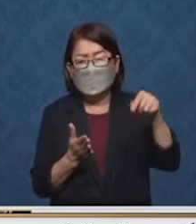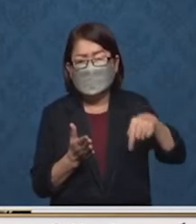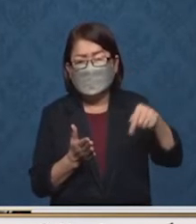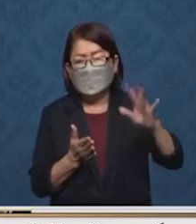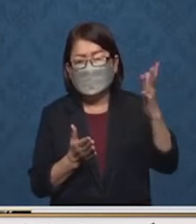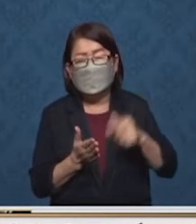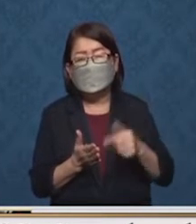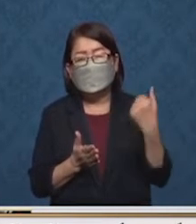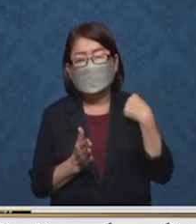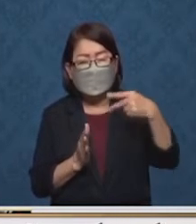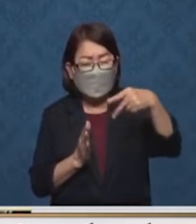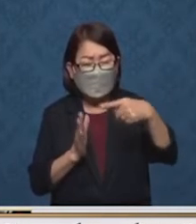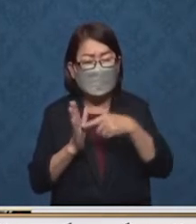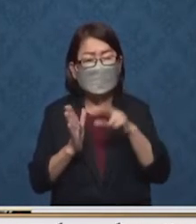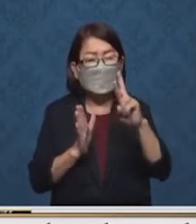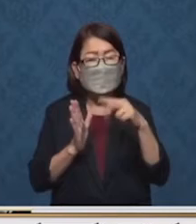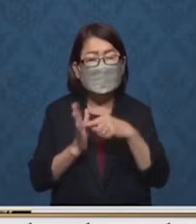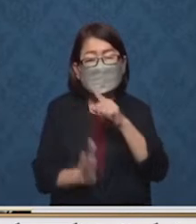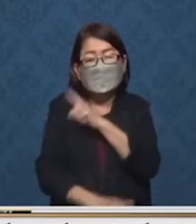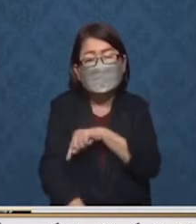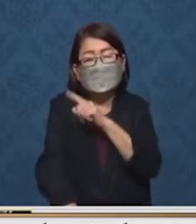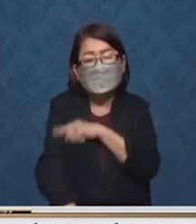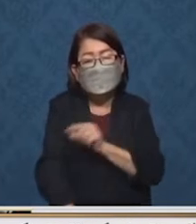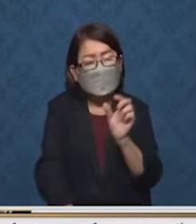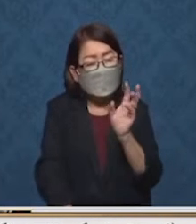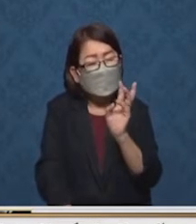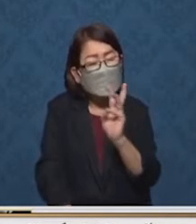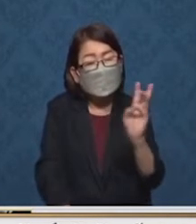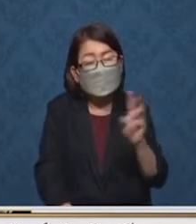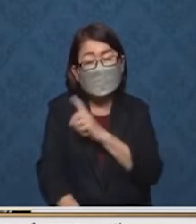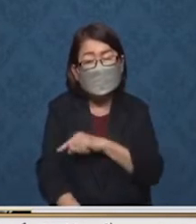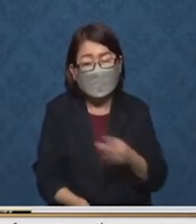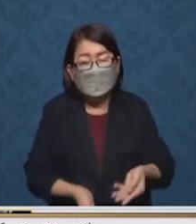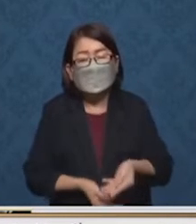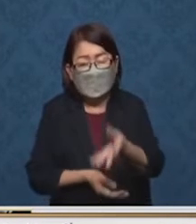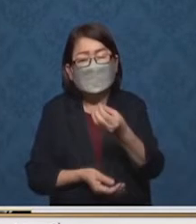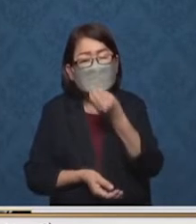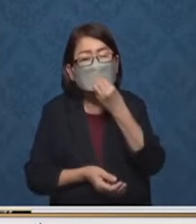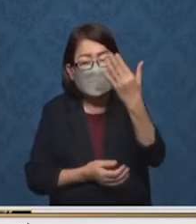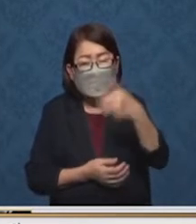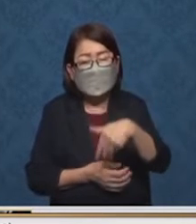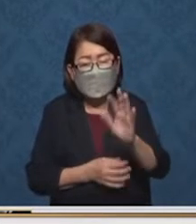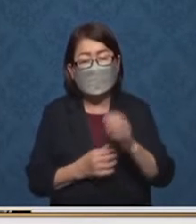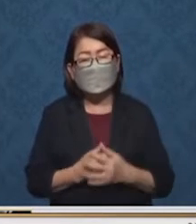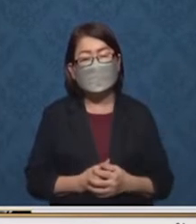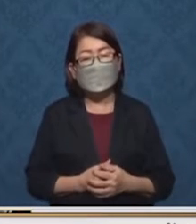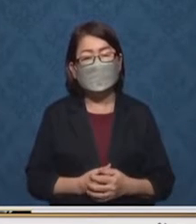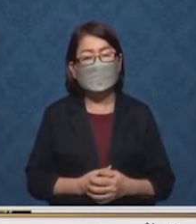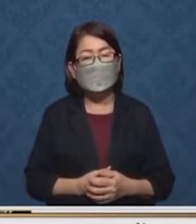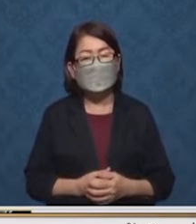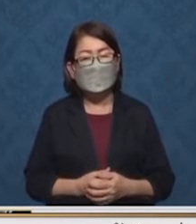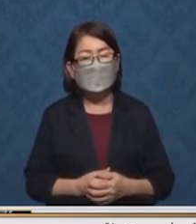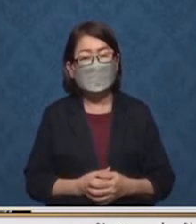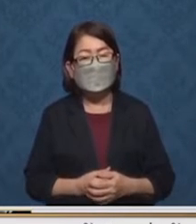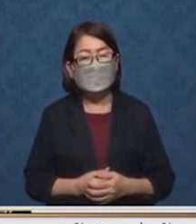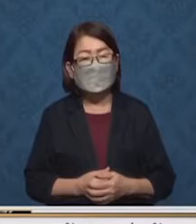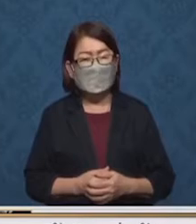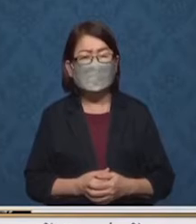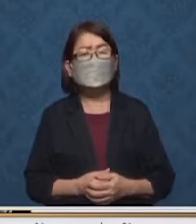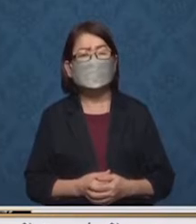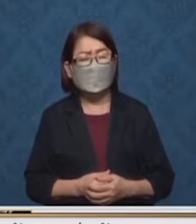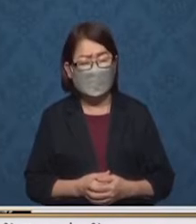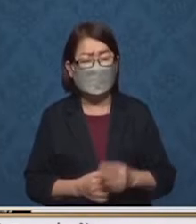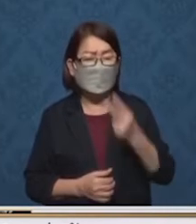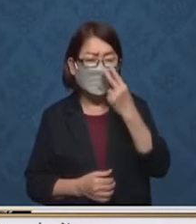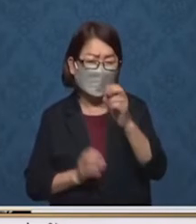มีแต่พาราเช็ดตาม่อนขออภัยที่ตาม่อนไปรักษาเครดิตก่อนก็แล้วกันรูปภาพอย่างนี้เลยครับ